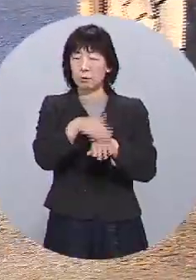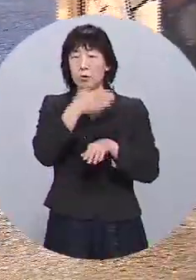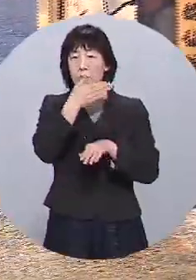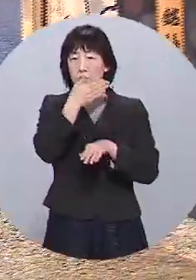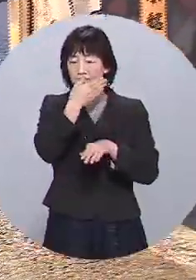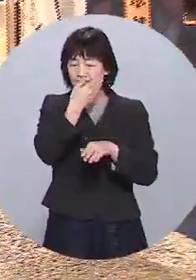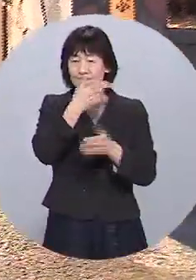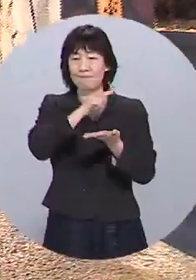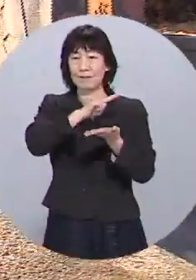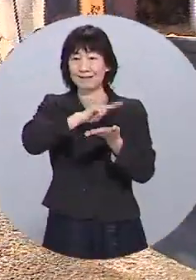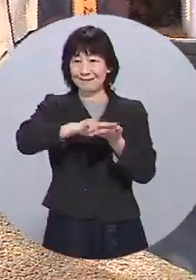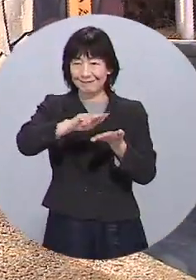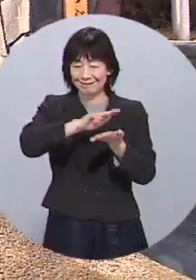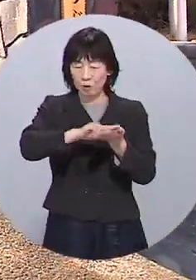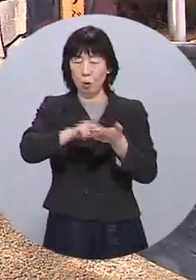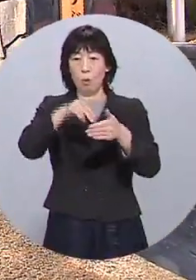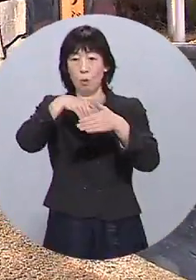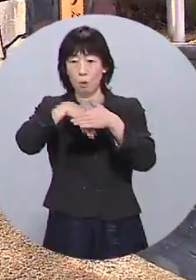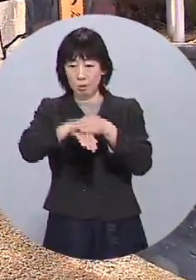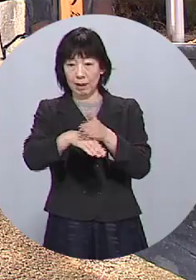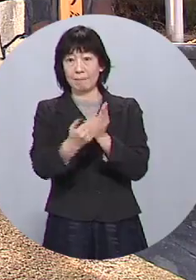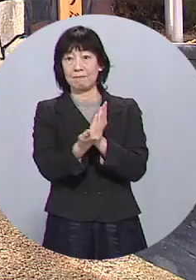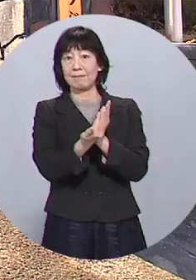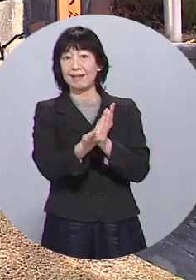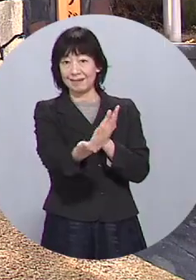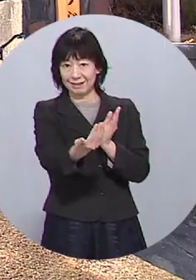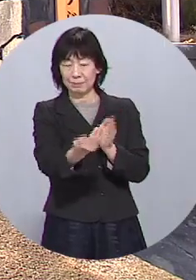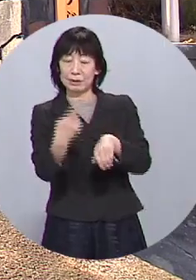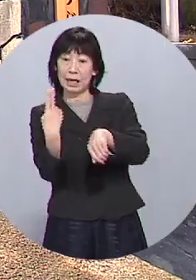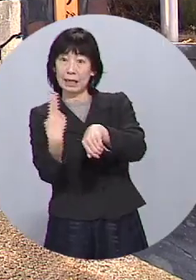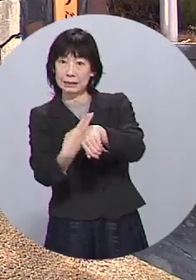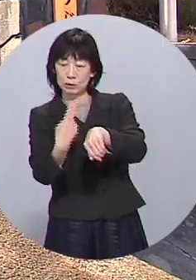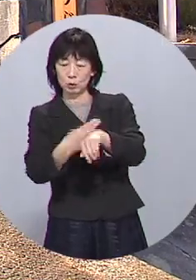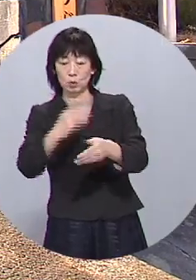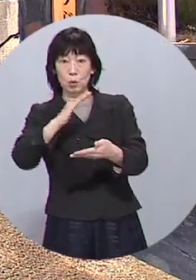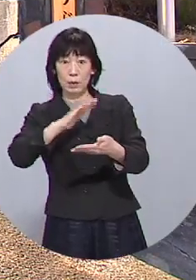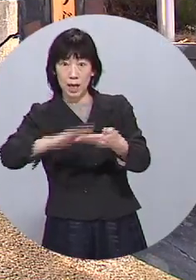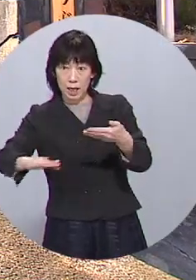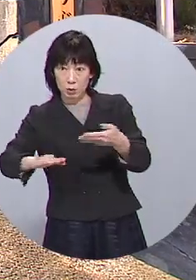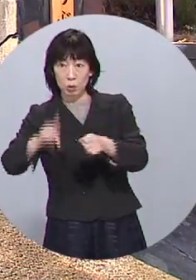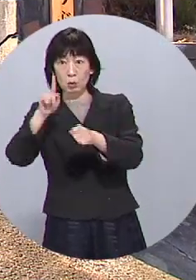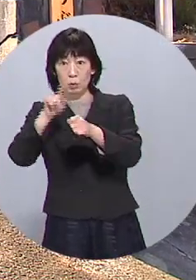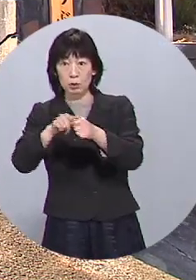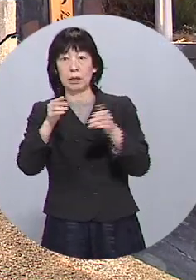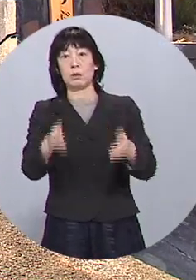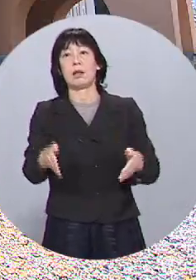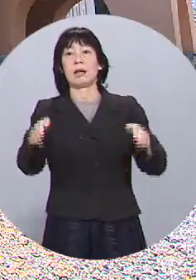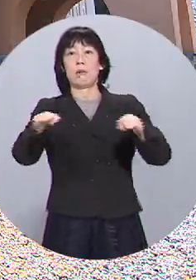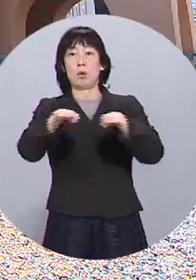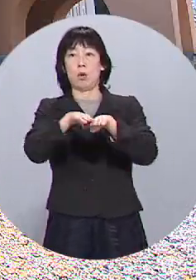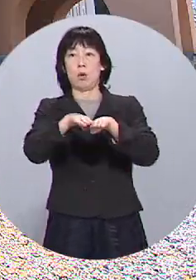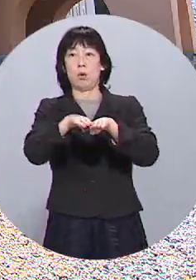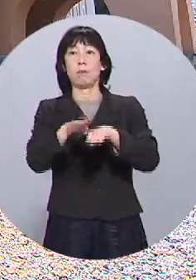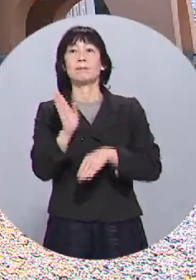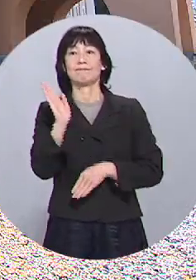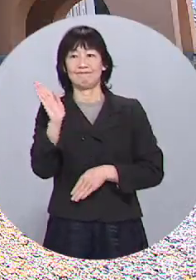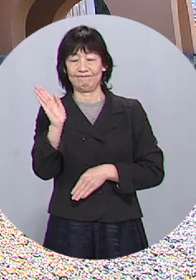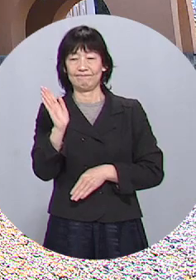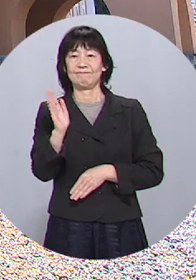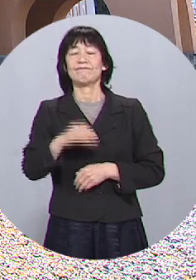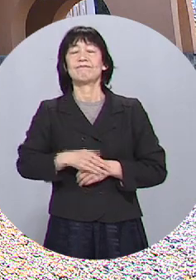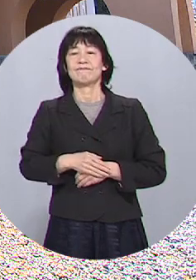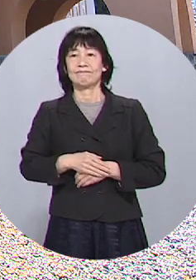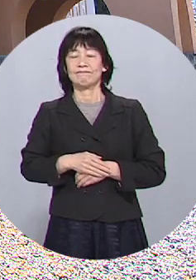収集、保管、展示、また伝統的技術を継承することも目的としています。